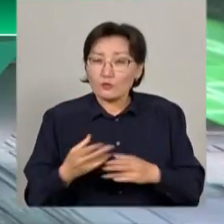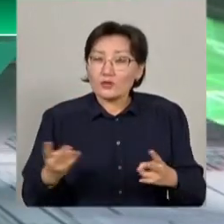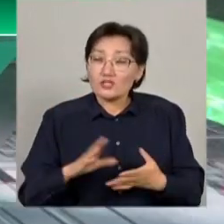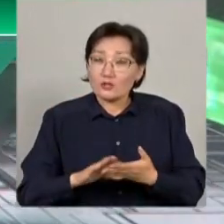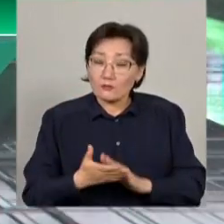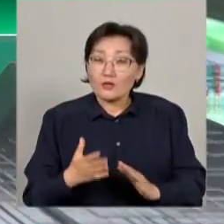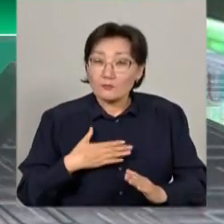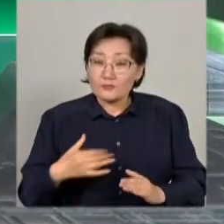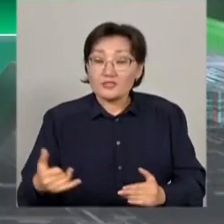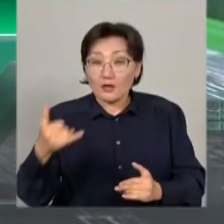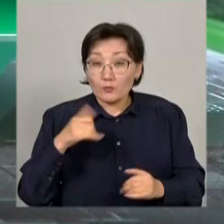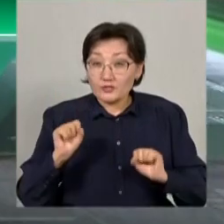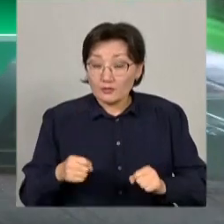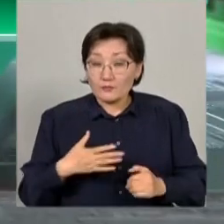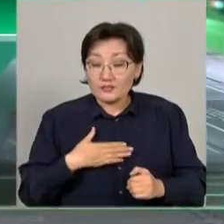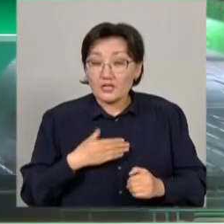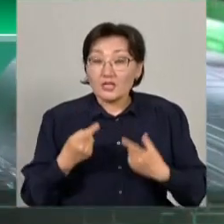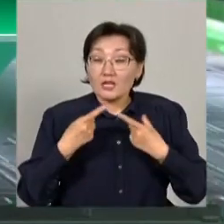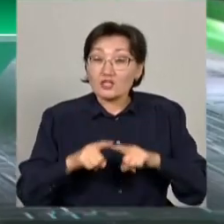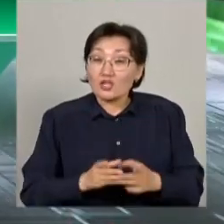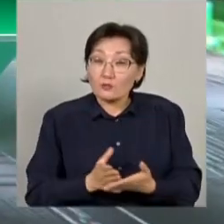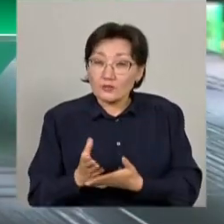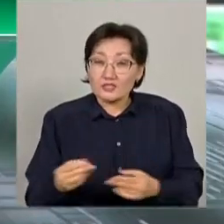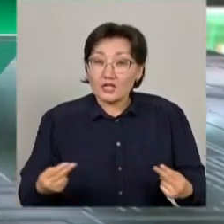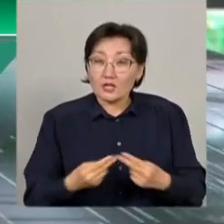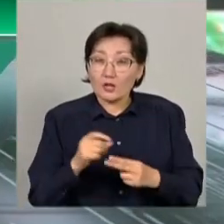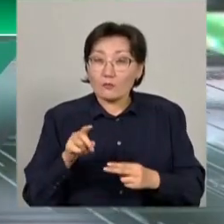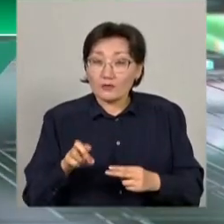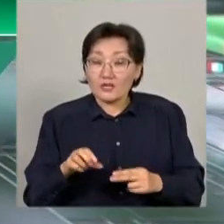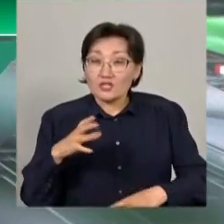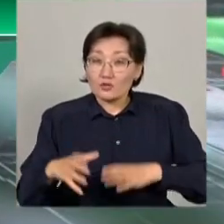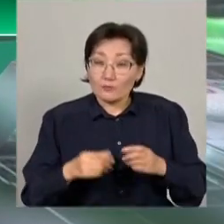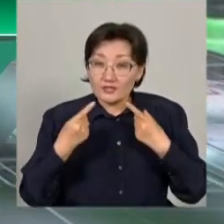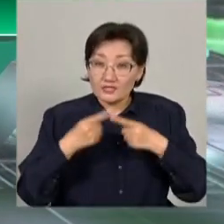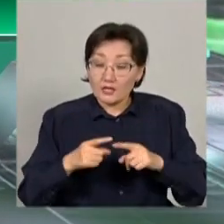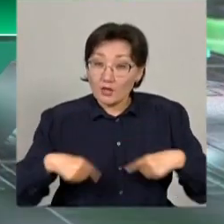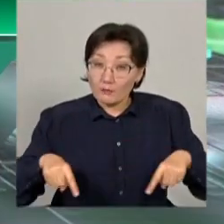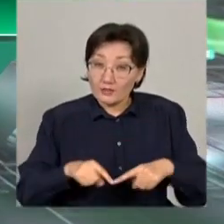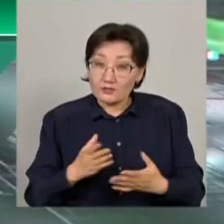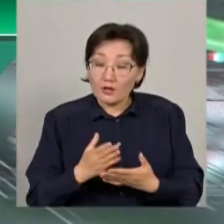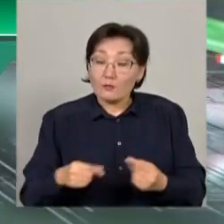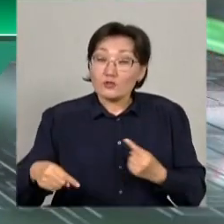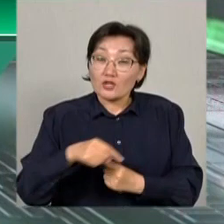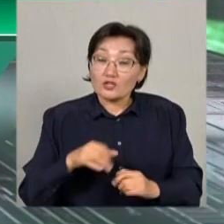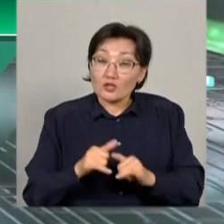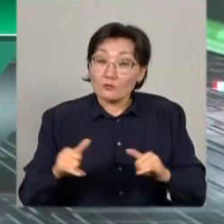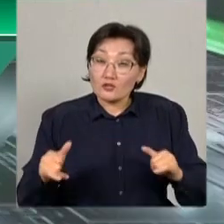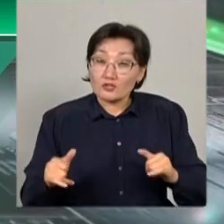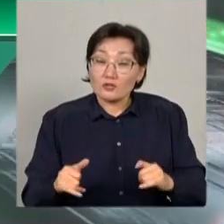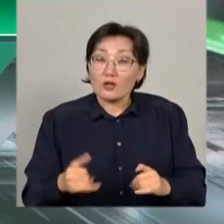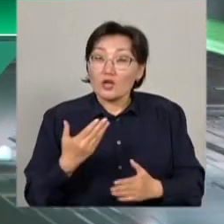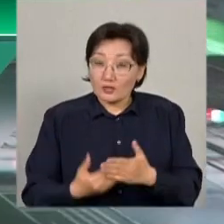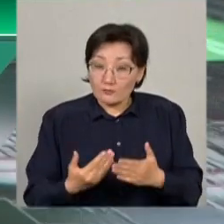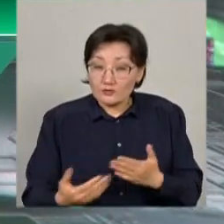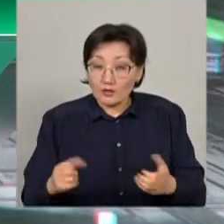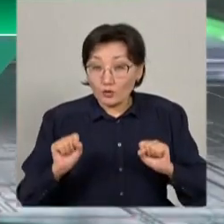болса, бізге хабарласа алады. Бізде IT саласында Астана Хаб атты халықаралық технопарк бар. Онда бизнесті дамыту тұрғысынан кеңестер